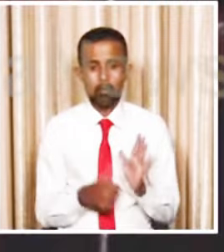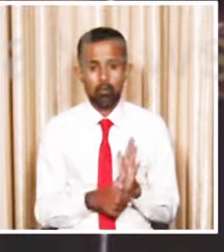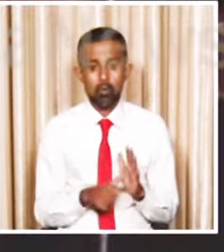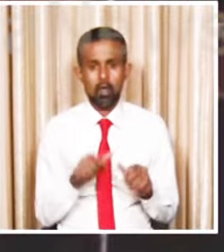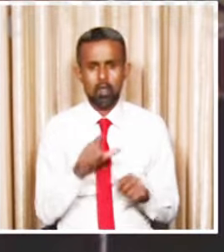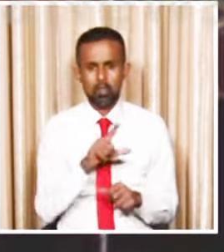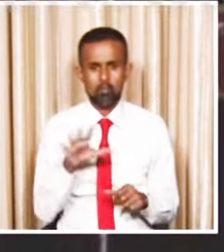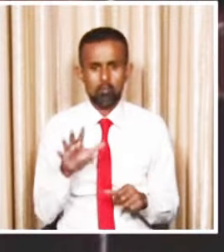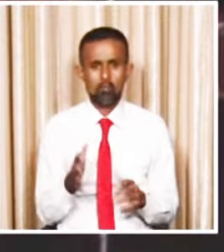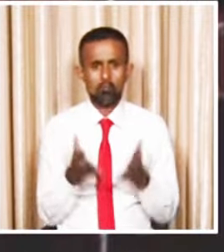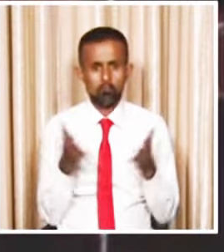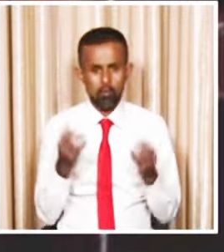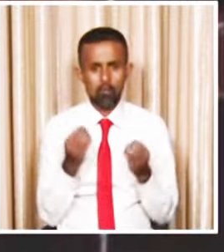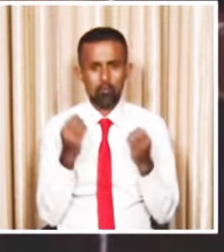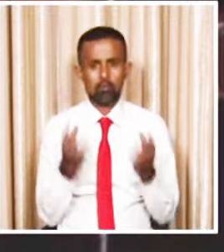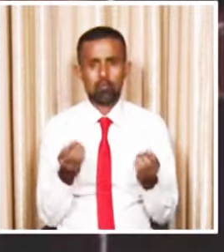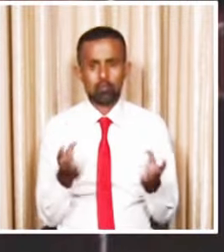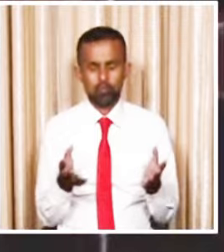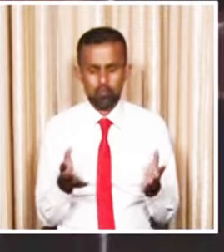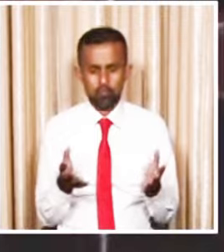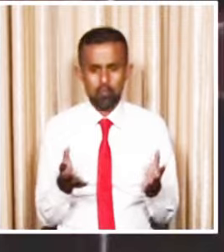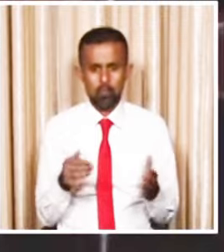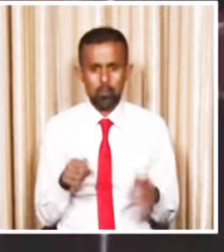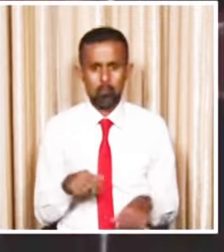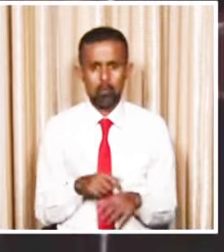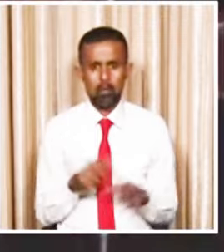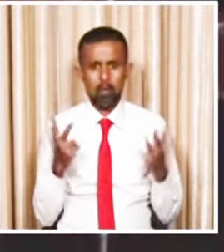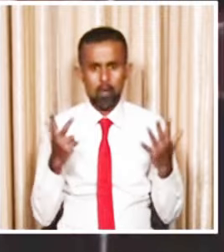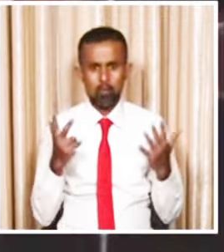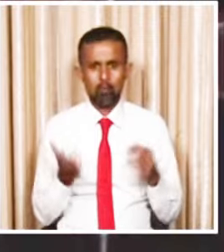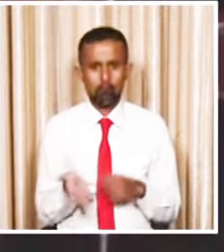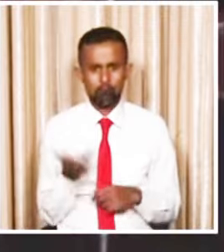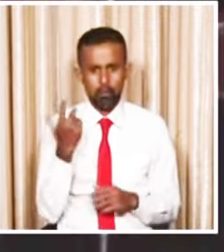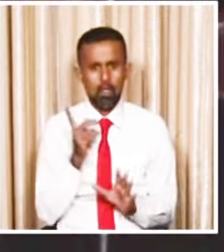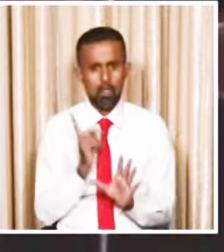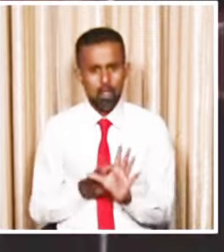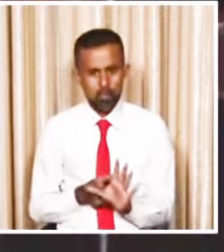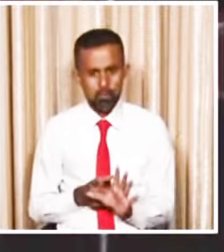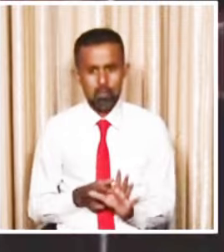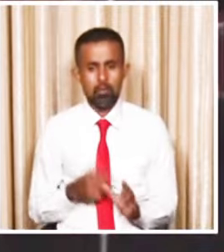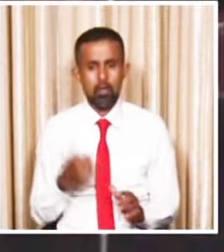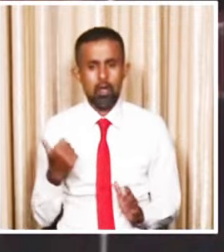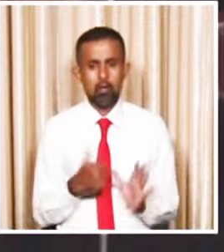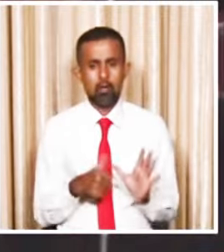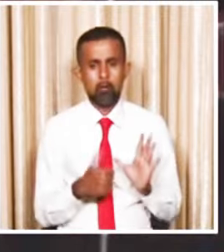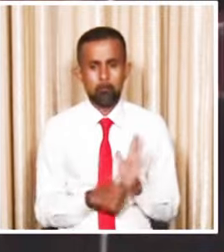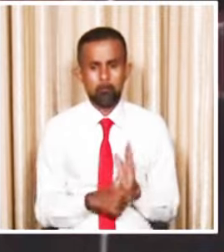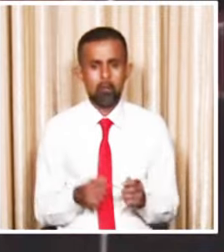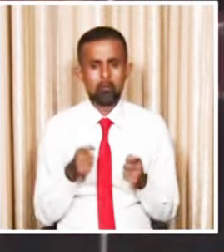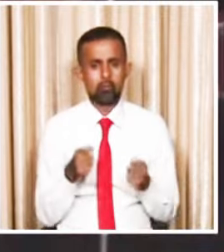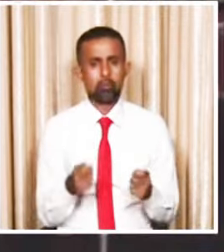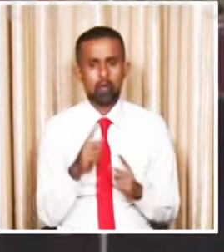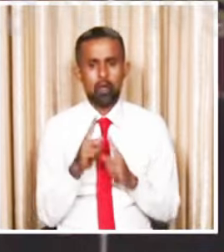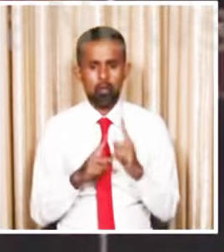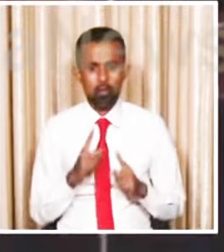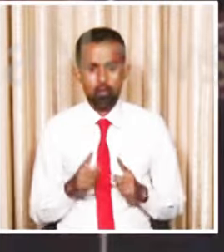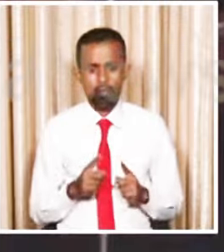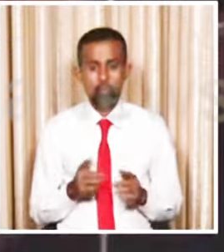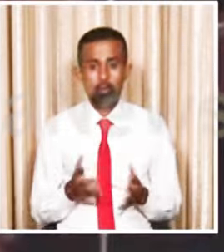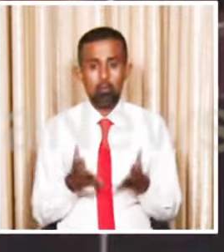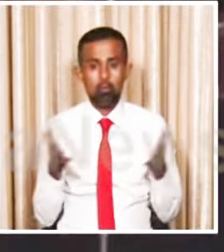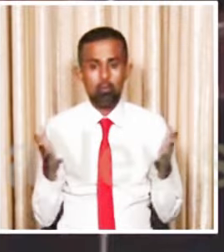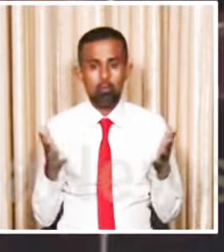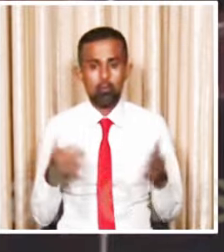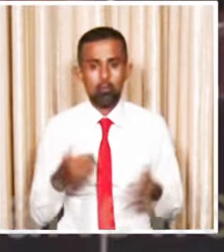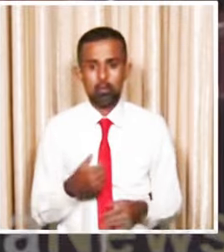50-75කට වඩා ගෙනත් තියෙනවා කියලා. 75 නේ මම හිතන්නේ මේ වෙනකොට 80ක් පැනලා ඇති. හැමදාම මොකක් කරේ අලුතෙන් 50ක් ගෙනවා සාකච්ඡා කරනවා. ඉන් බහුතරයකට